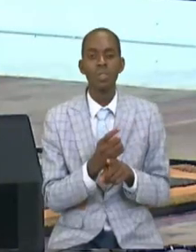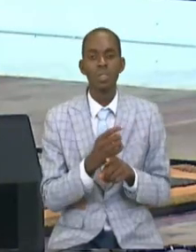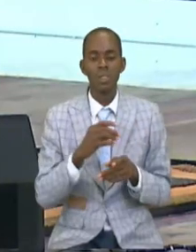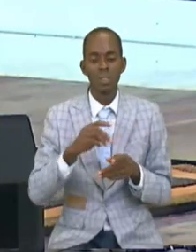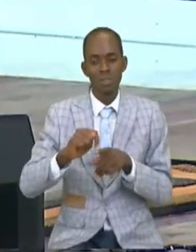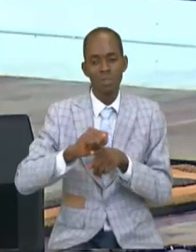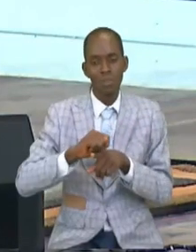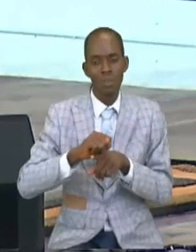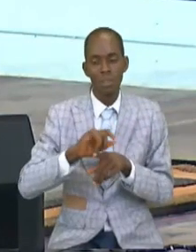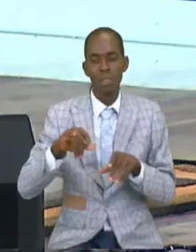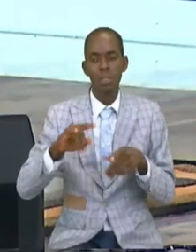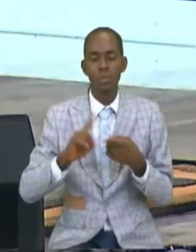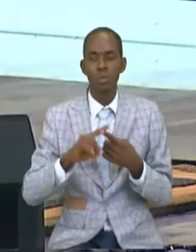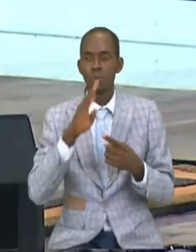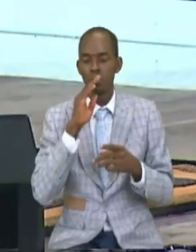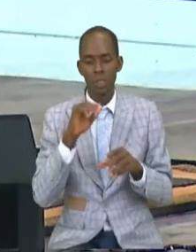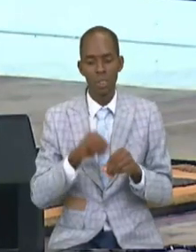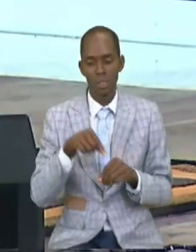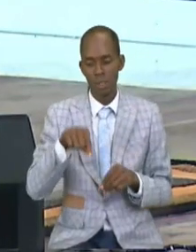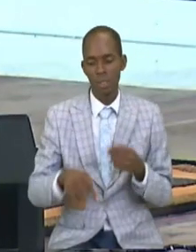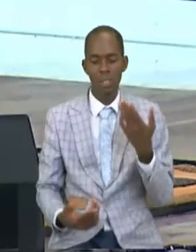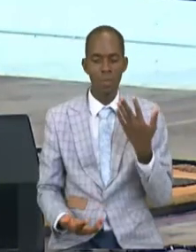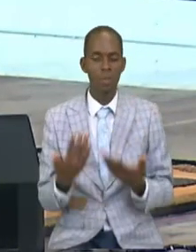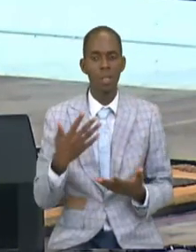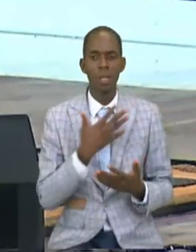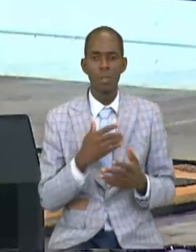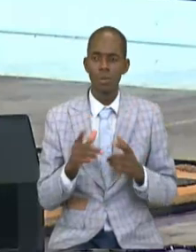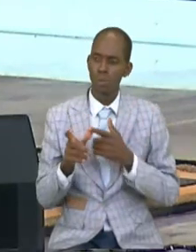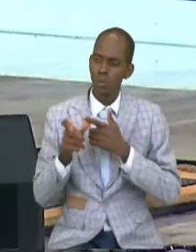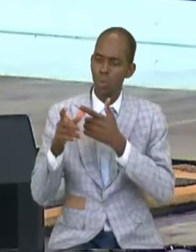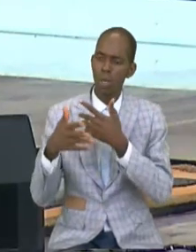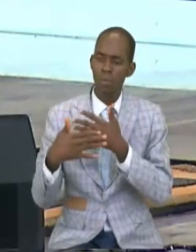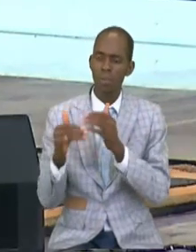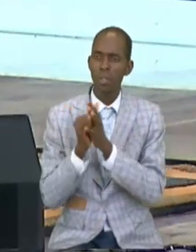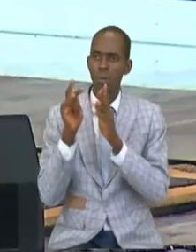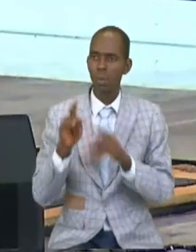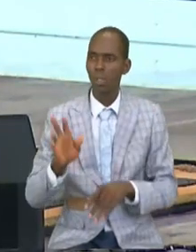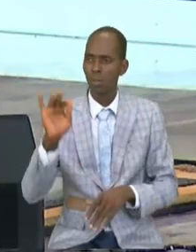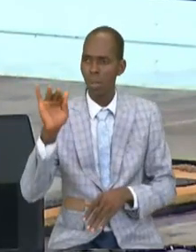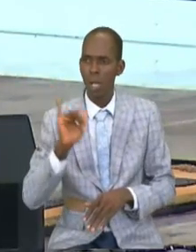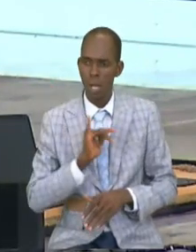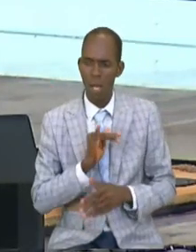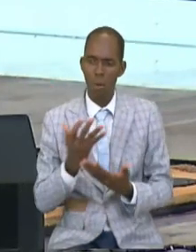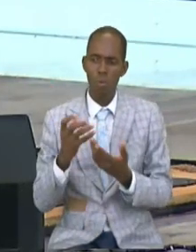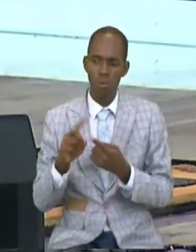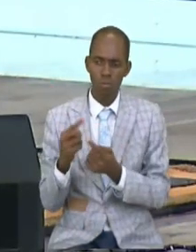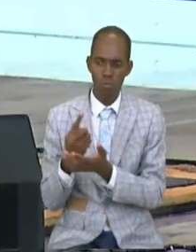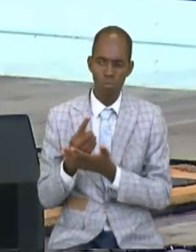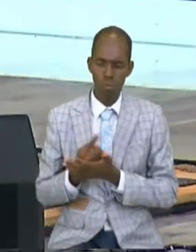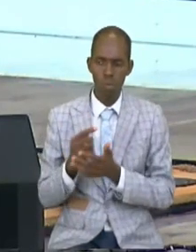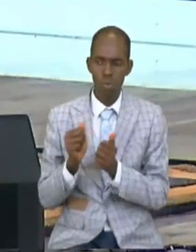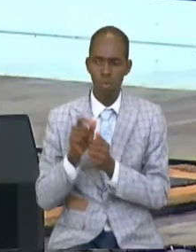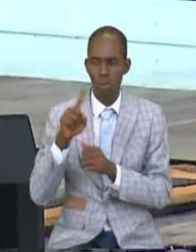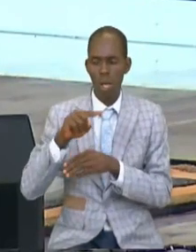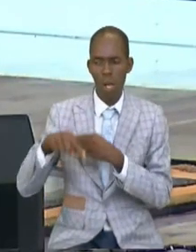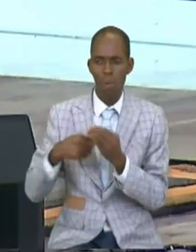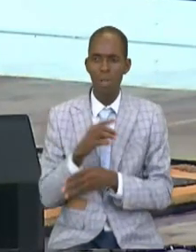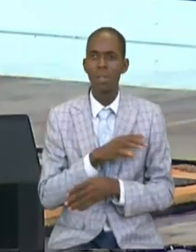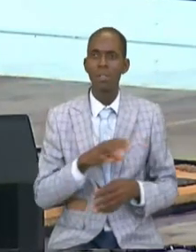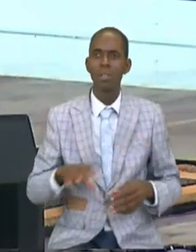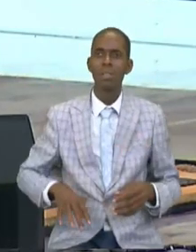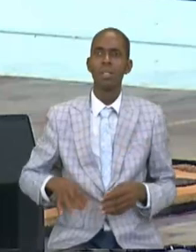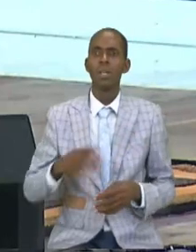et il essaie l'enfer avant d'aller en enfer. Et tu l'abordes, tu dis, mais je veux te parler